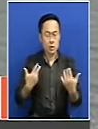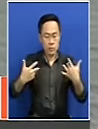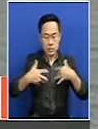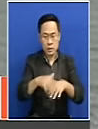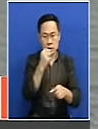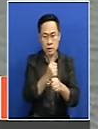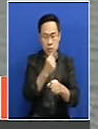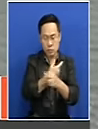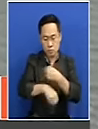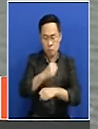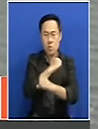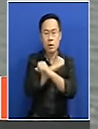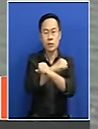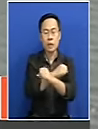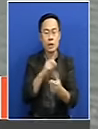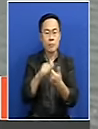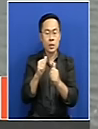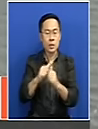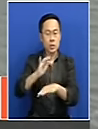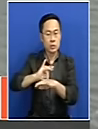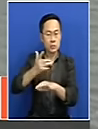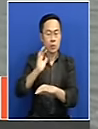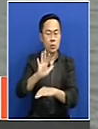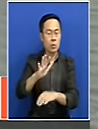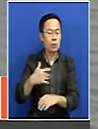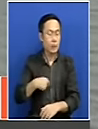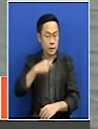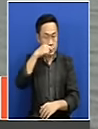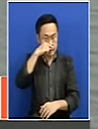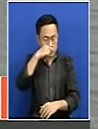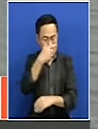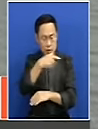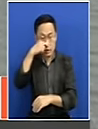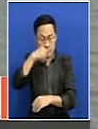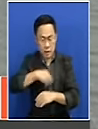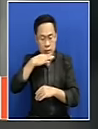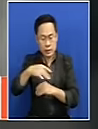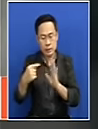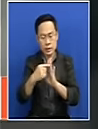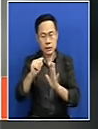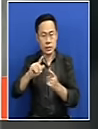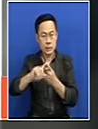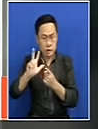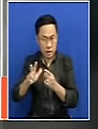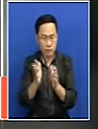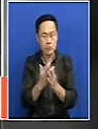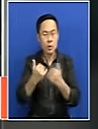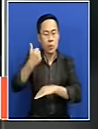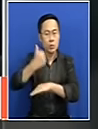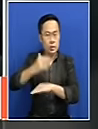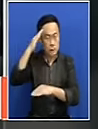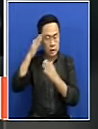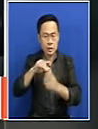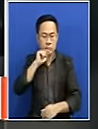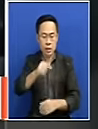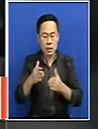การปฏิบัติในการรักษาผลประโยชน์ของชาติทางทะเลเขต3ทางพลเรือโทสายันประสงค์สำเร็จก็เลยสั่งการให้เ